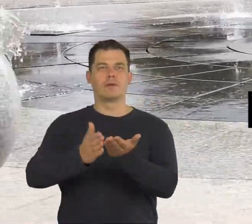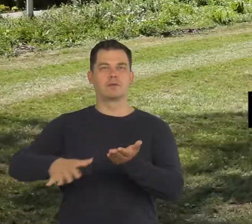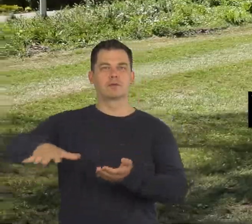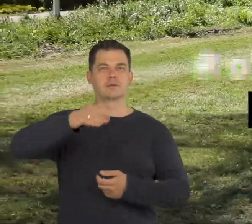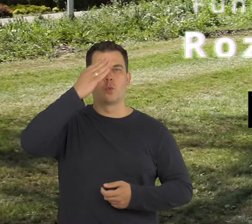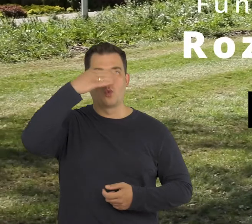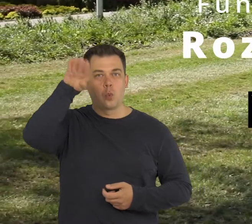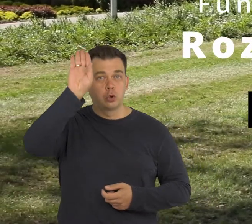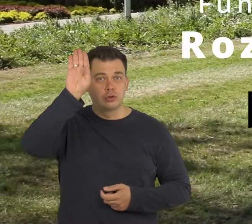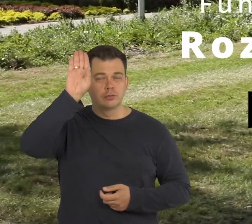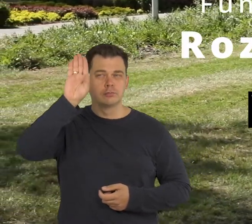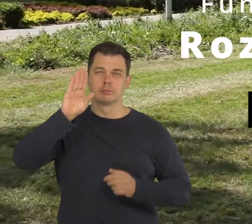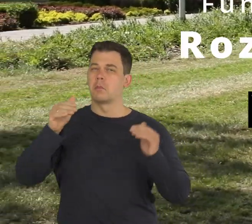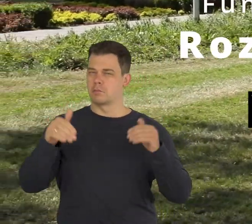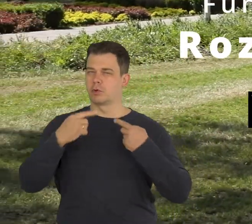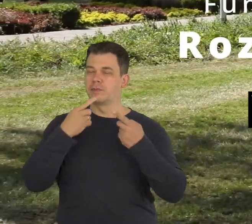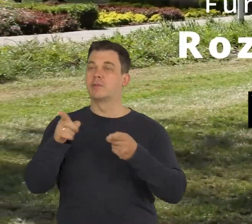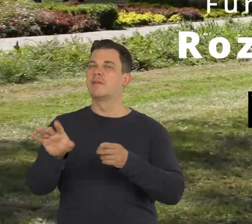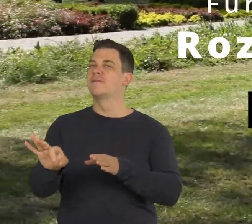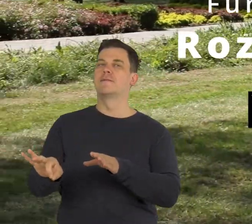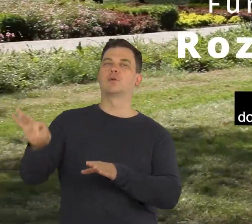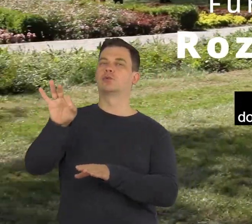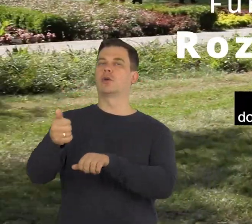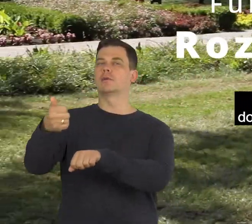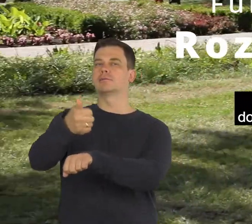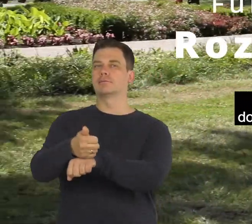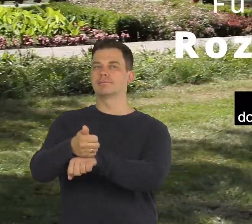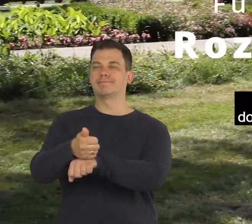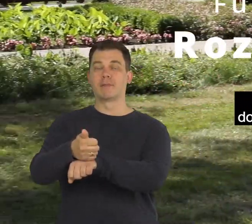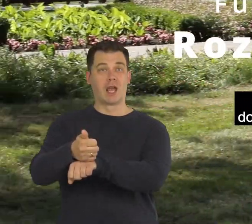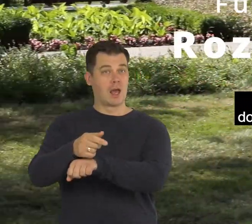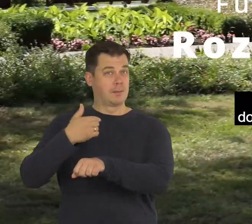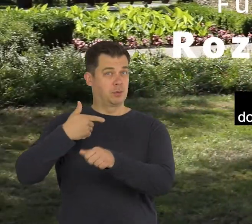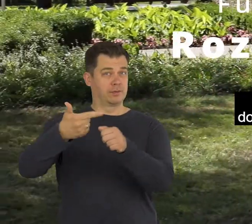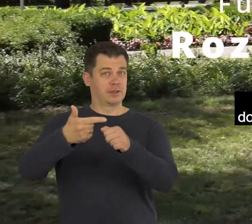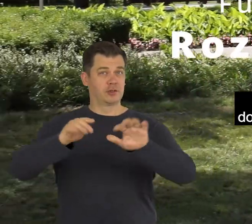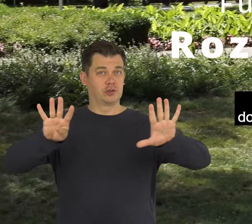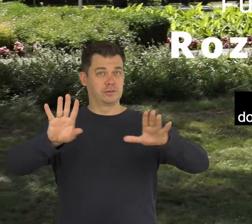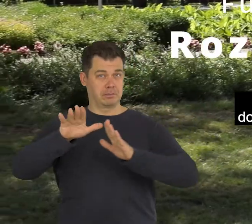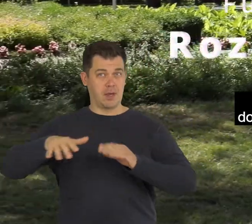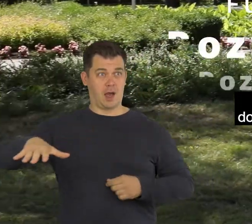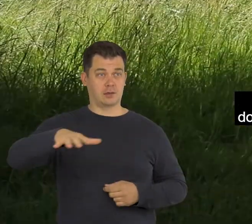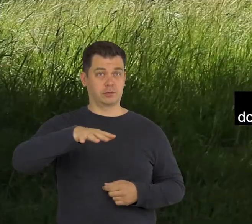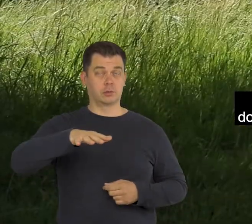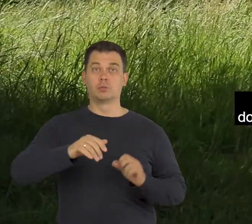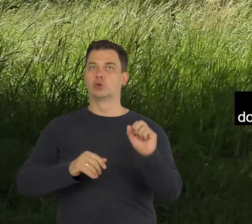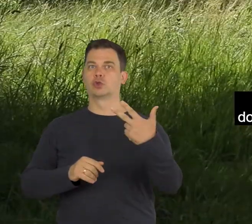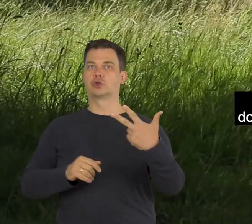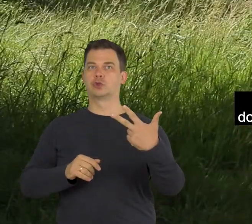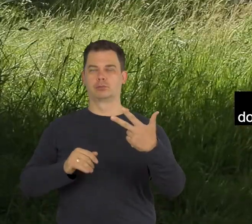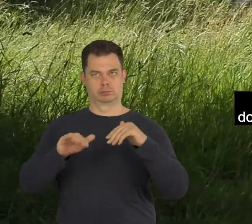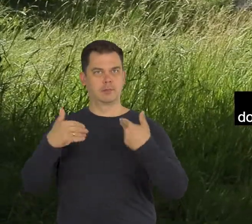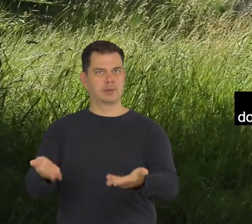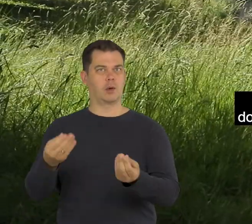Województwo łódzkie łódzkie jest, można powiedzieć, tutaj wyróżnione. Trzy spośród 29 miast uzyskało